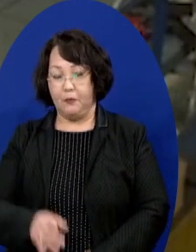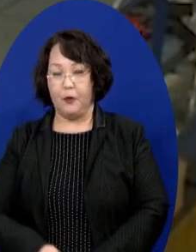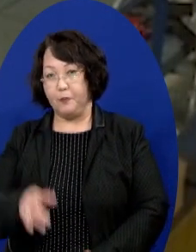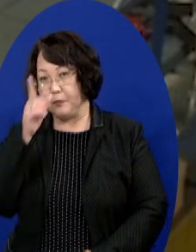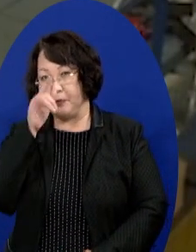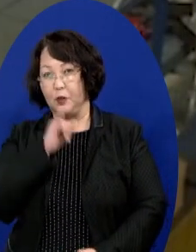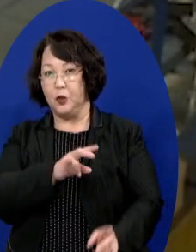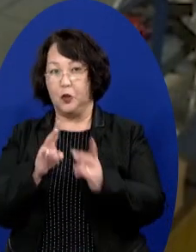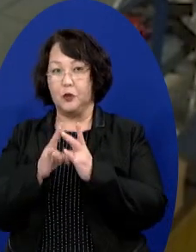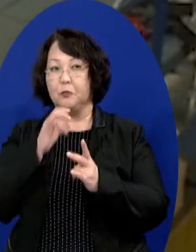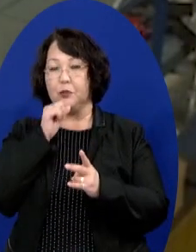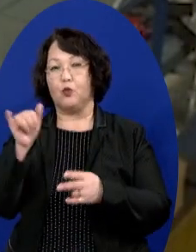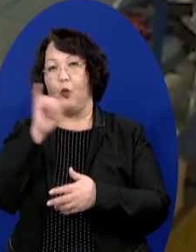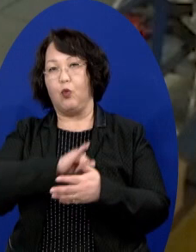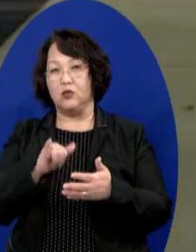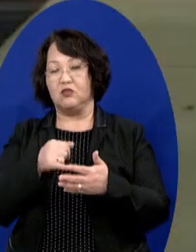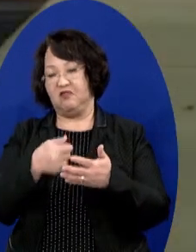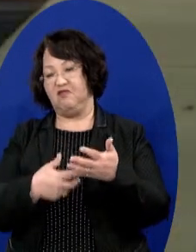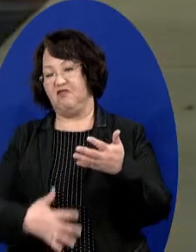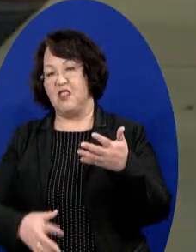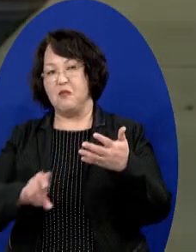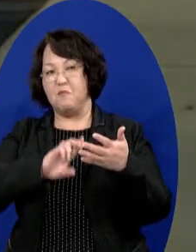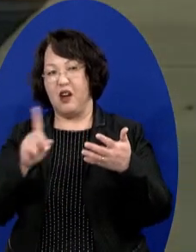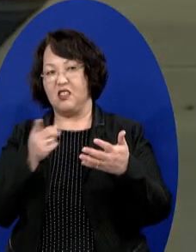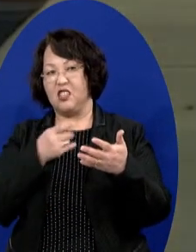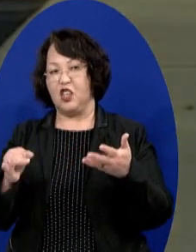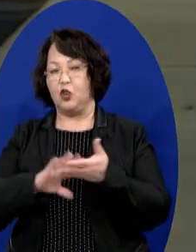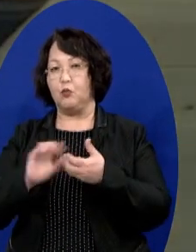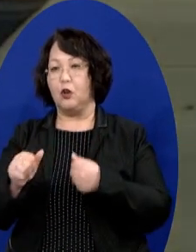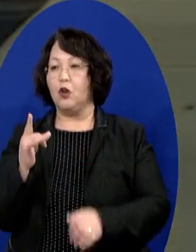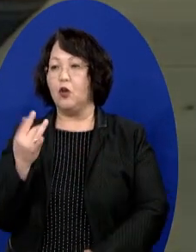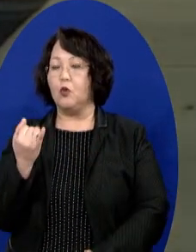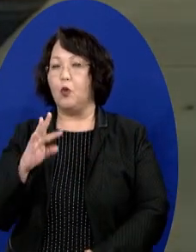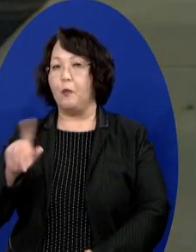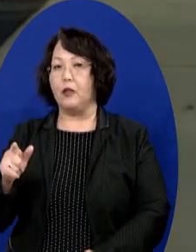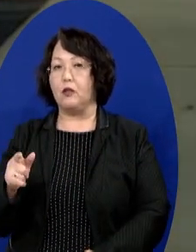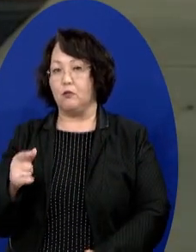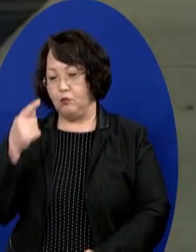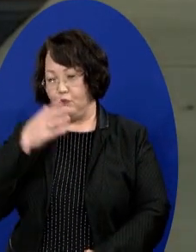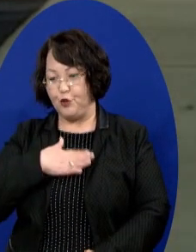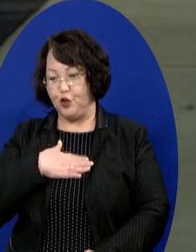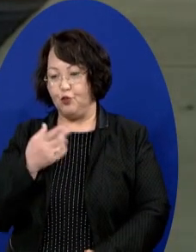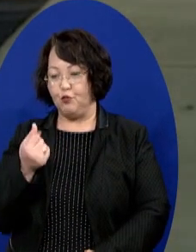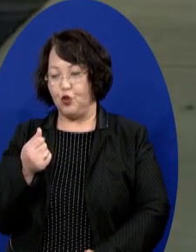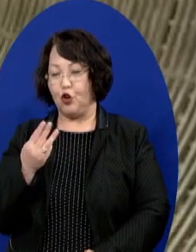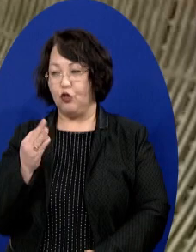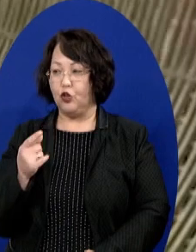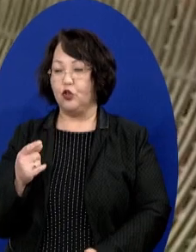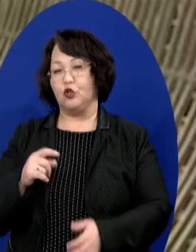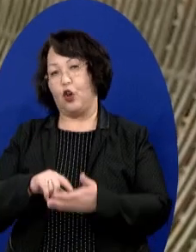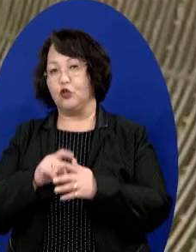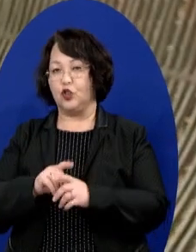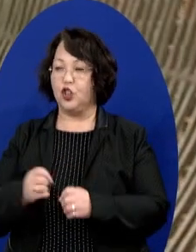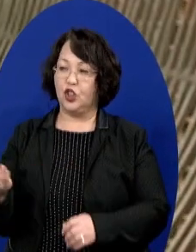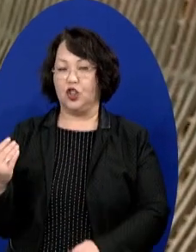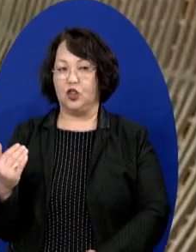бус гэсэн англилд оруулсан улс орнуудаа байгалийн хийн төлбөрийг зөвхөн рублээр хийхийг шаардаж байгаа. Үүнийг Европын комисс одоо хэрэгжиж байгаа